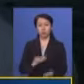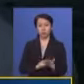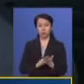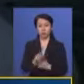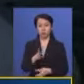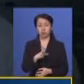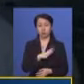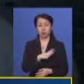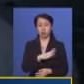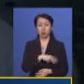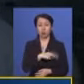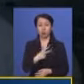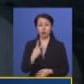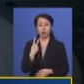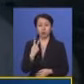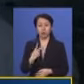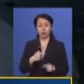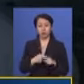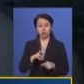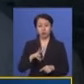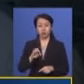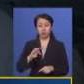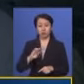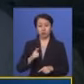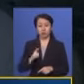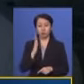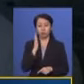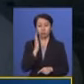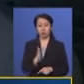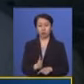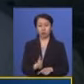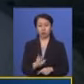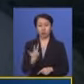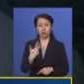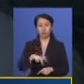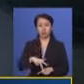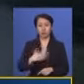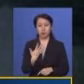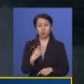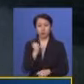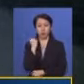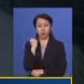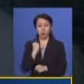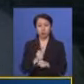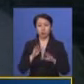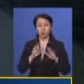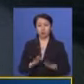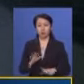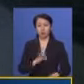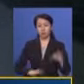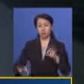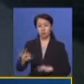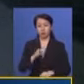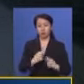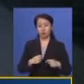составила порядка 2,5 миллиарда тенге. Будет создано 35 рабочих мест. Проект